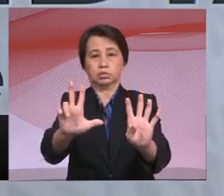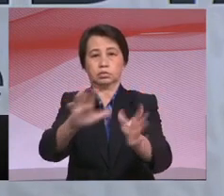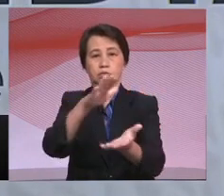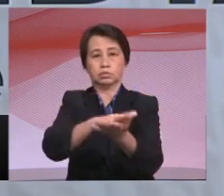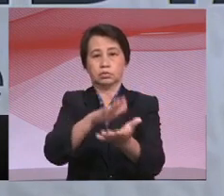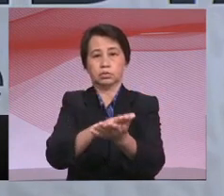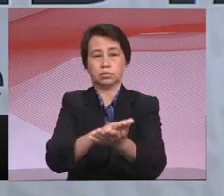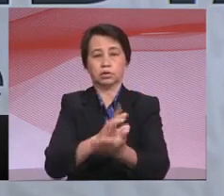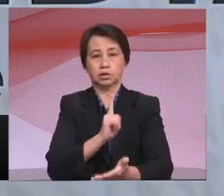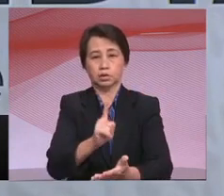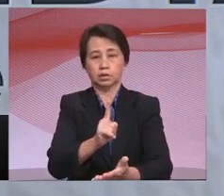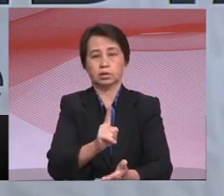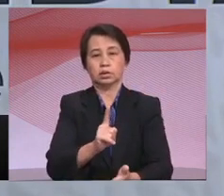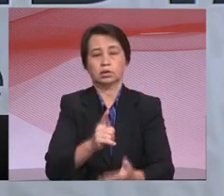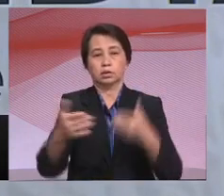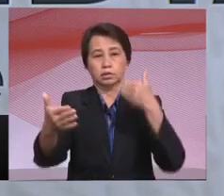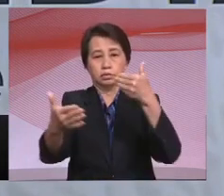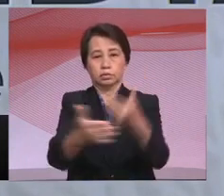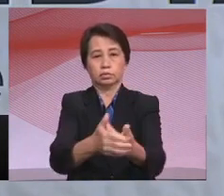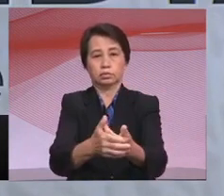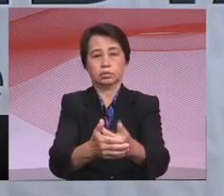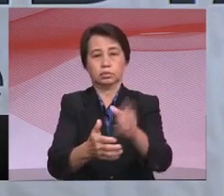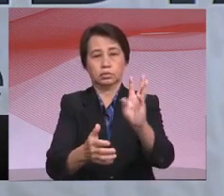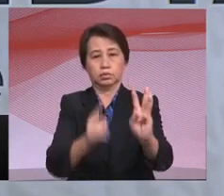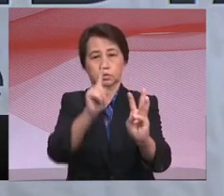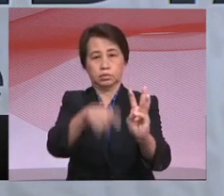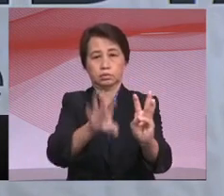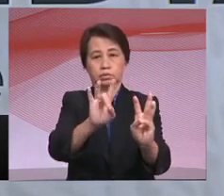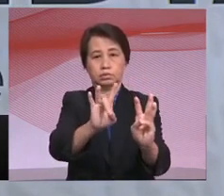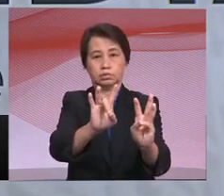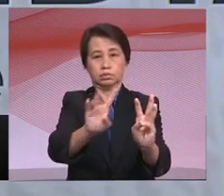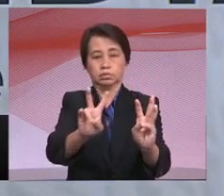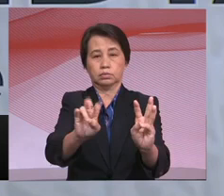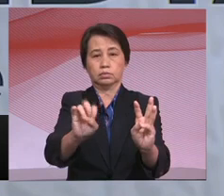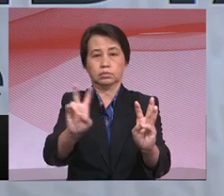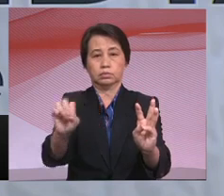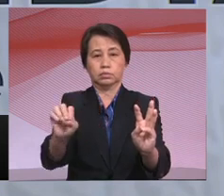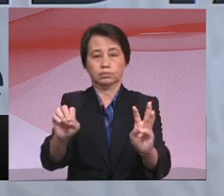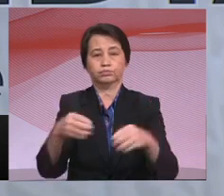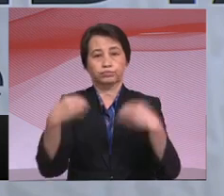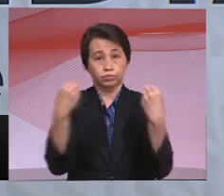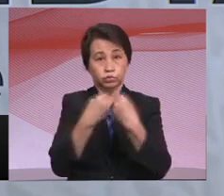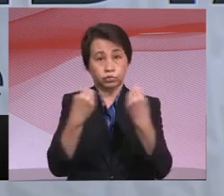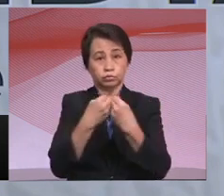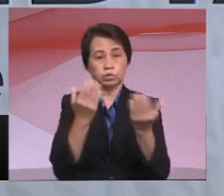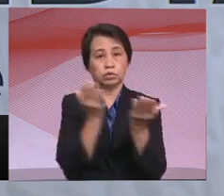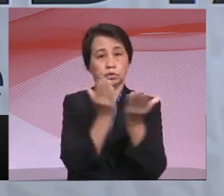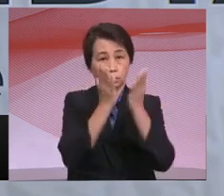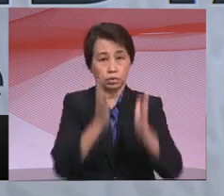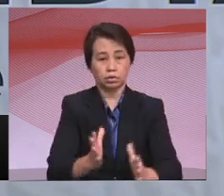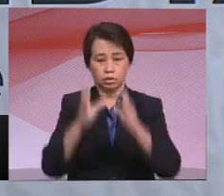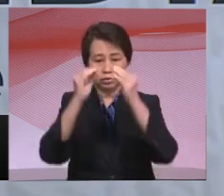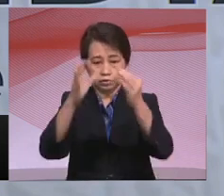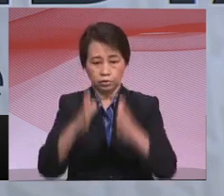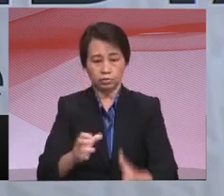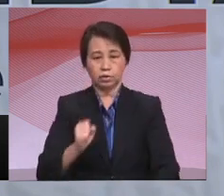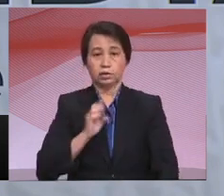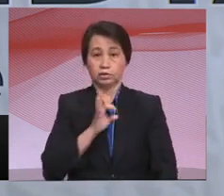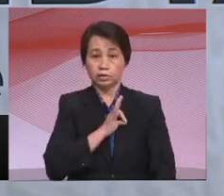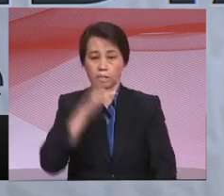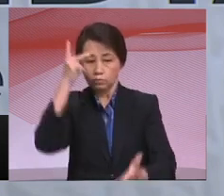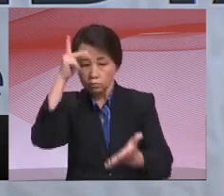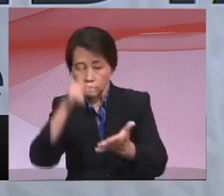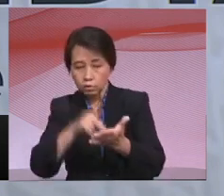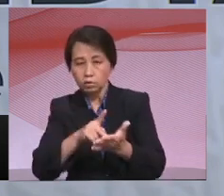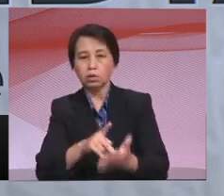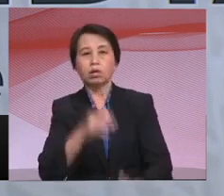sekolah tahfiz dan madrasah sehingga 6 Ogos 2020. Jumlah pelajar, guru dan kaki tangan yang telah dikenal